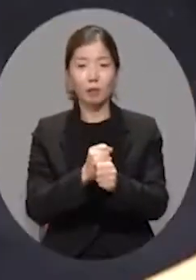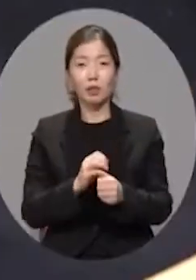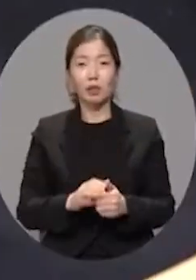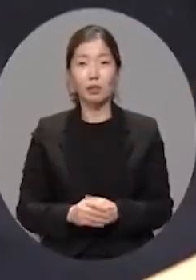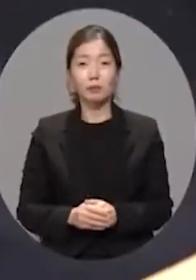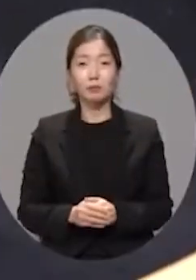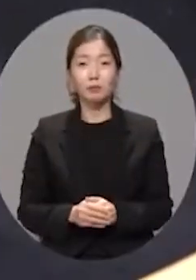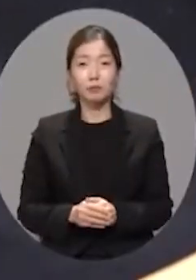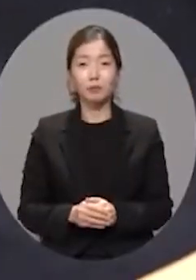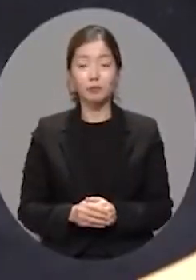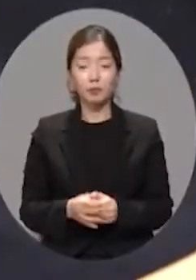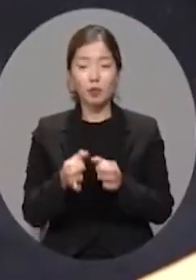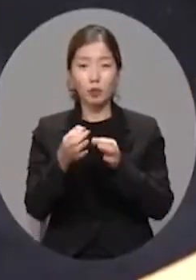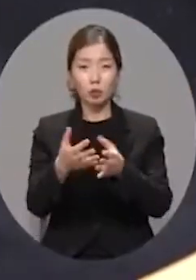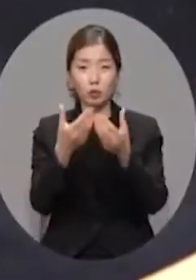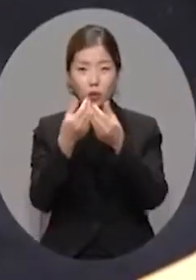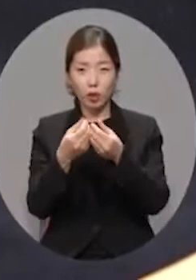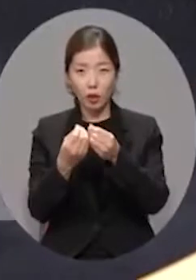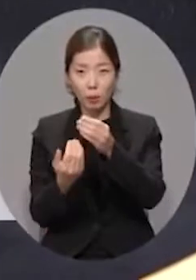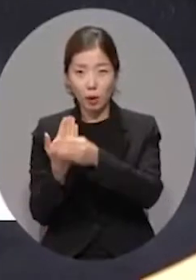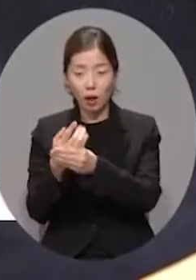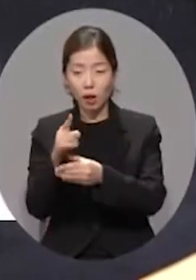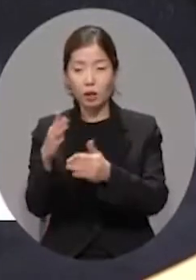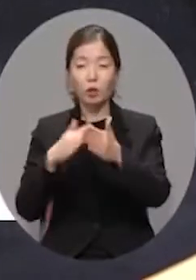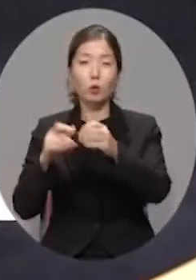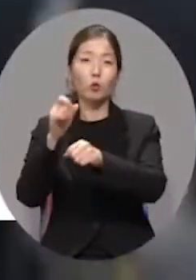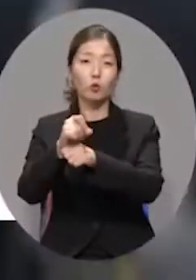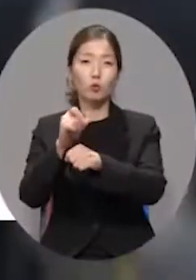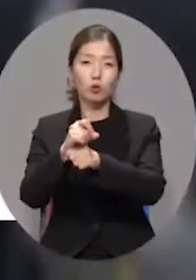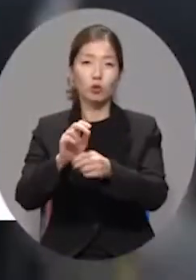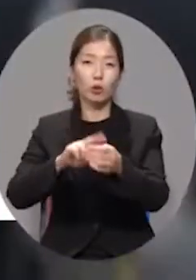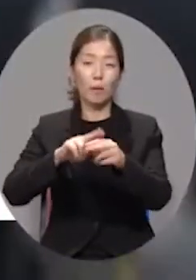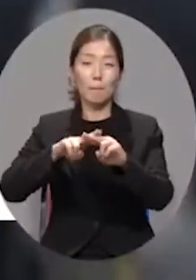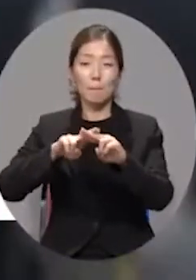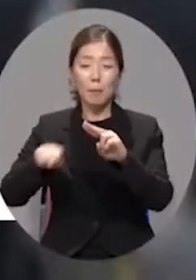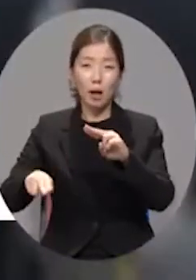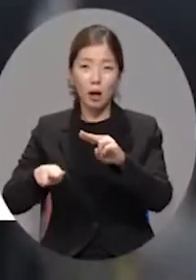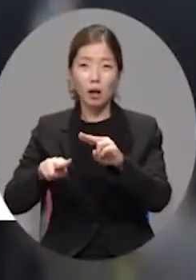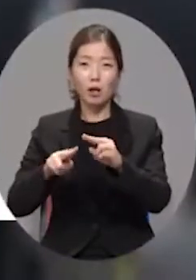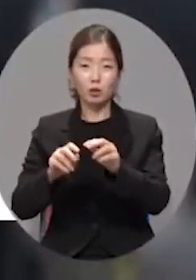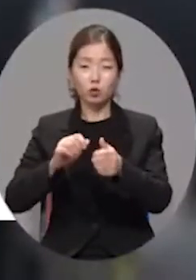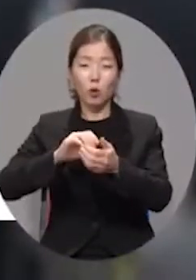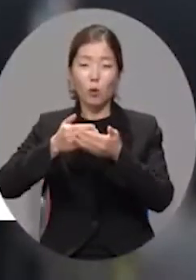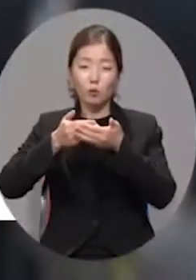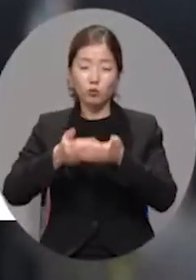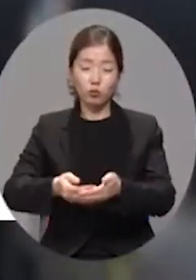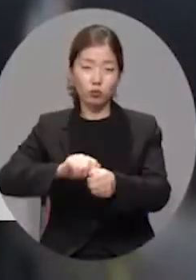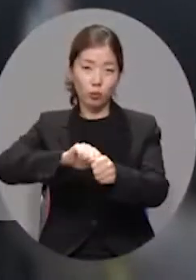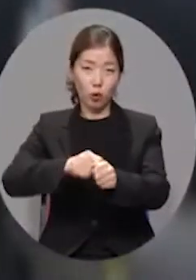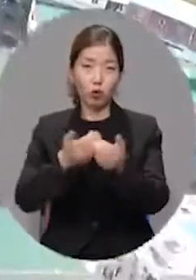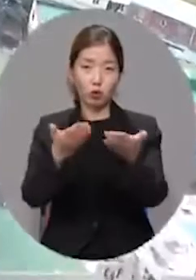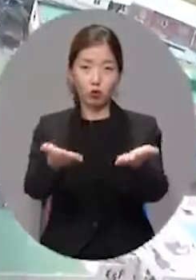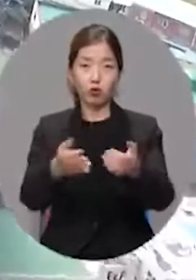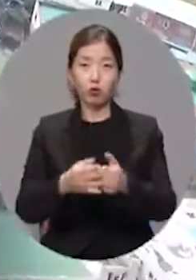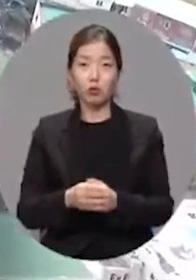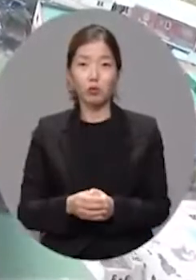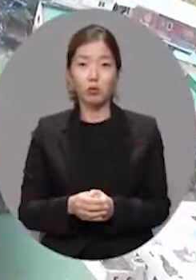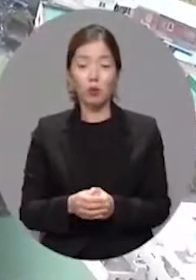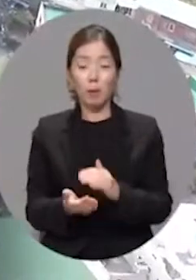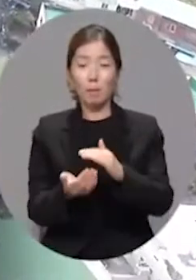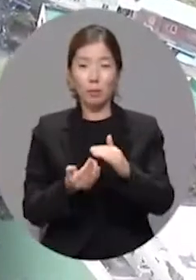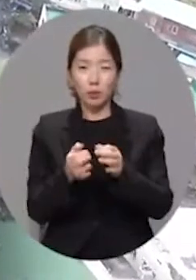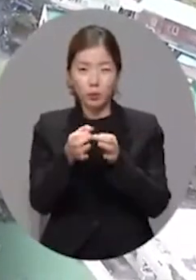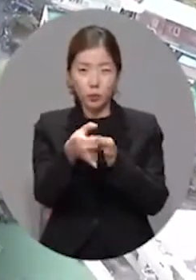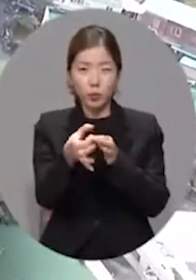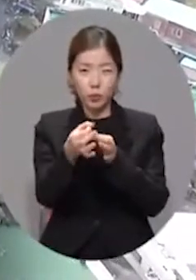삼았습니다. 투기 사례가 나오면 해당 공무원은 파면이나 해임 등 중징계를 받을 수 있습니다. 사전